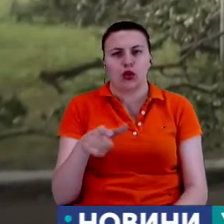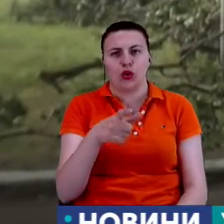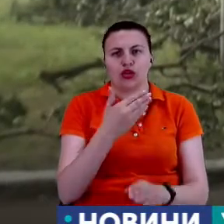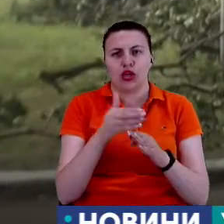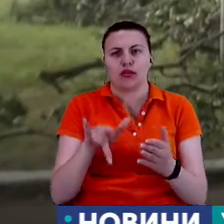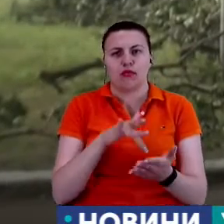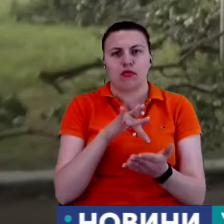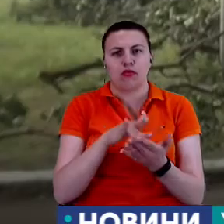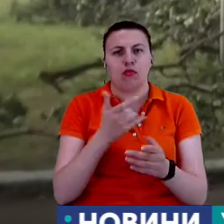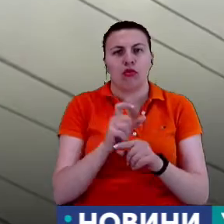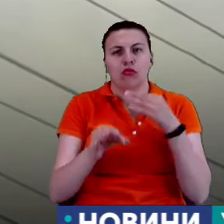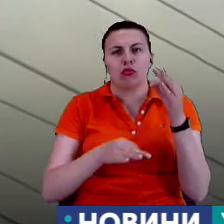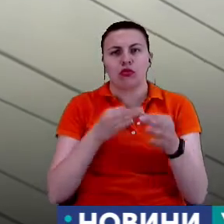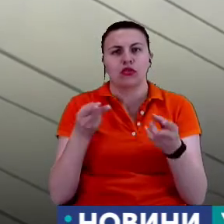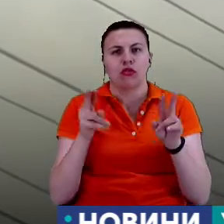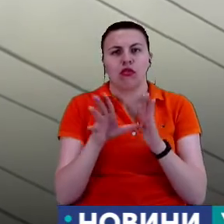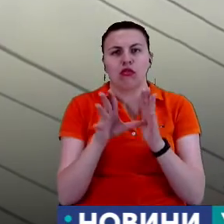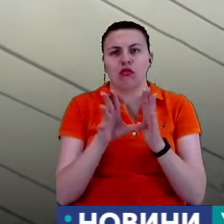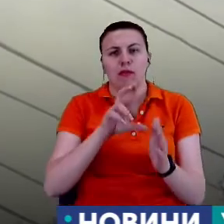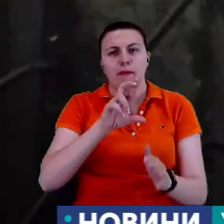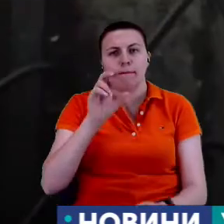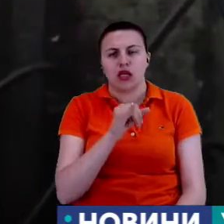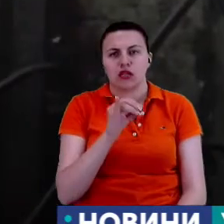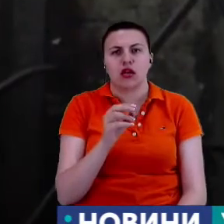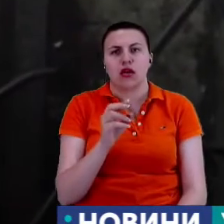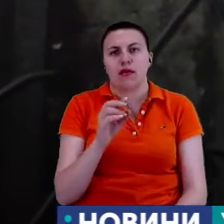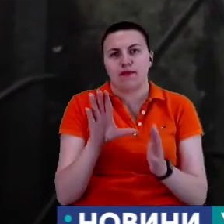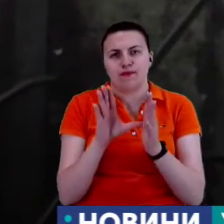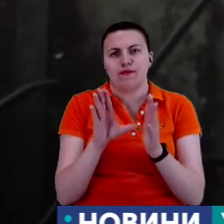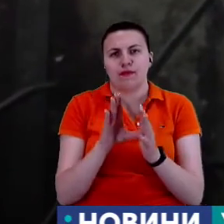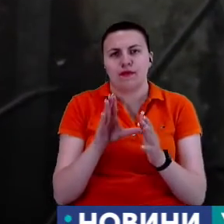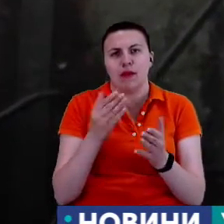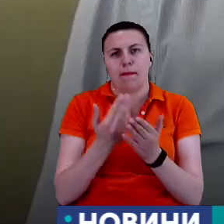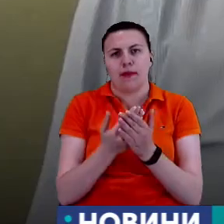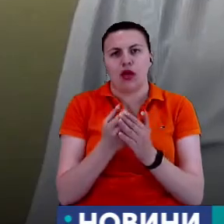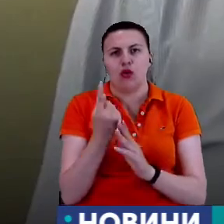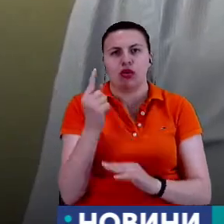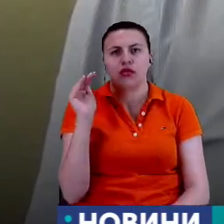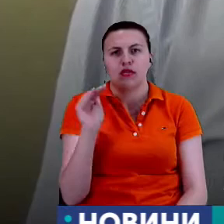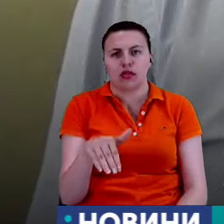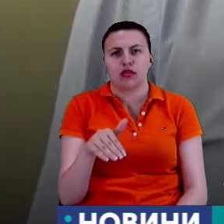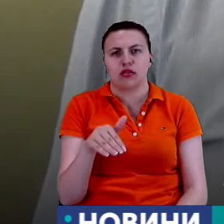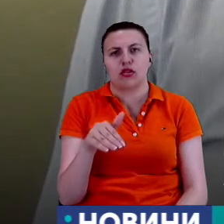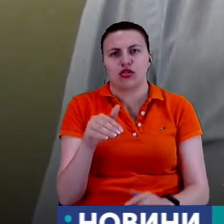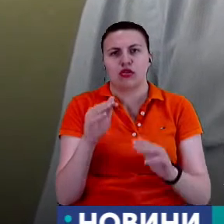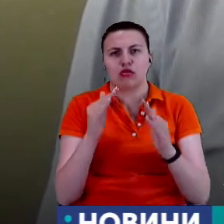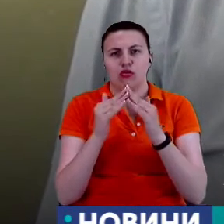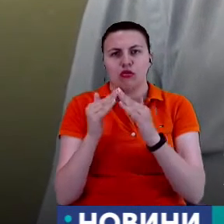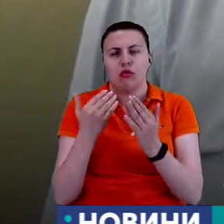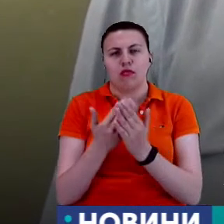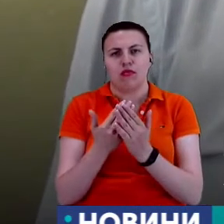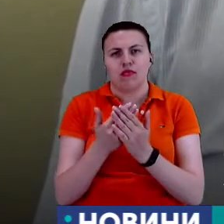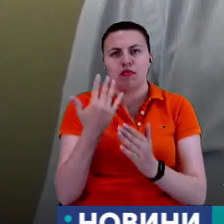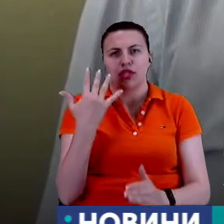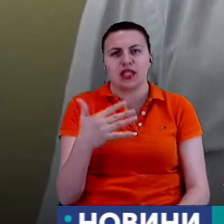добу залишається знеструмленою. Без живлення – близько 11 тисяч домогосподарств. Порядка 57 підстанцій